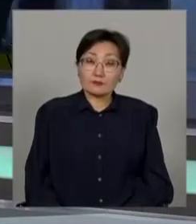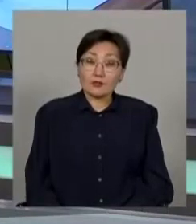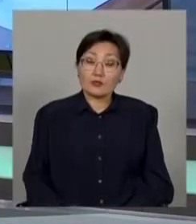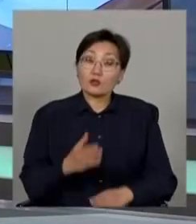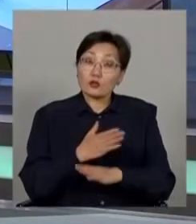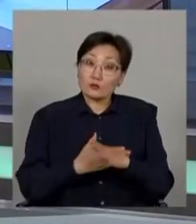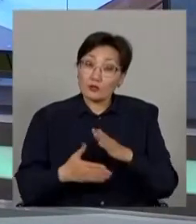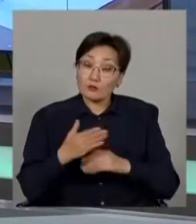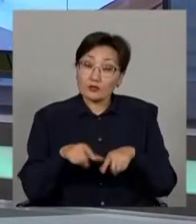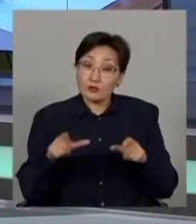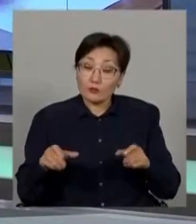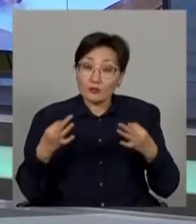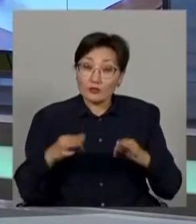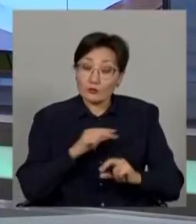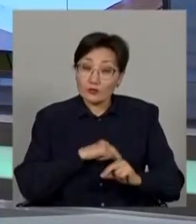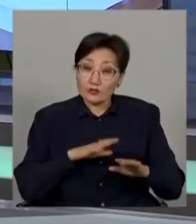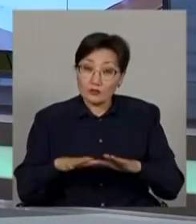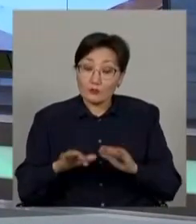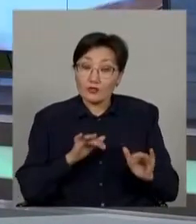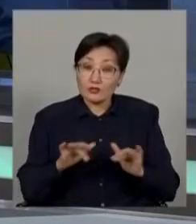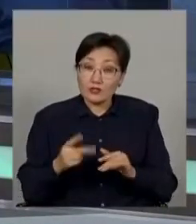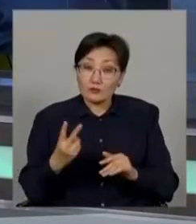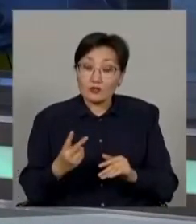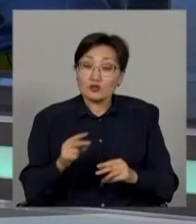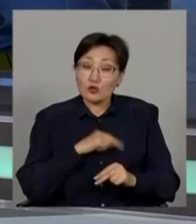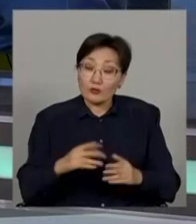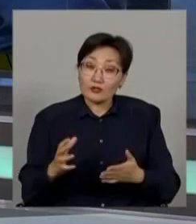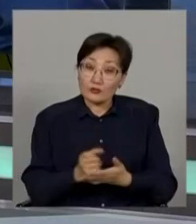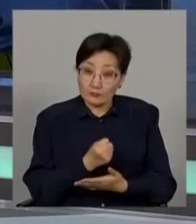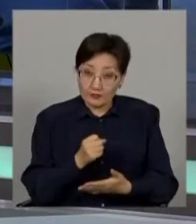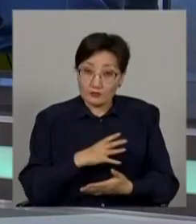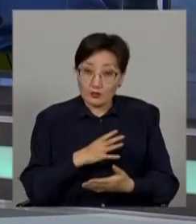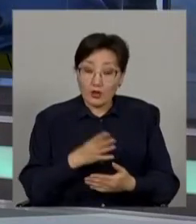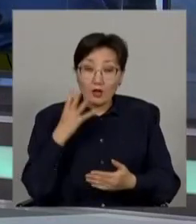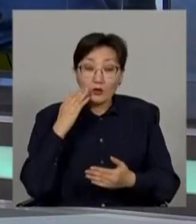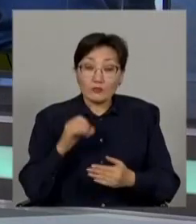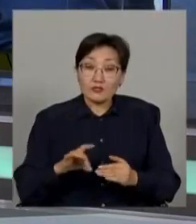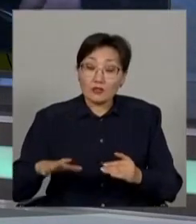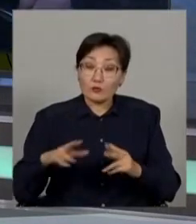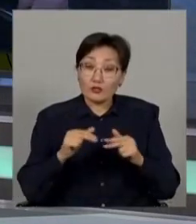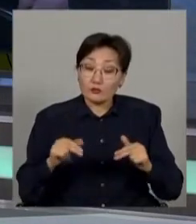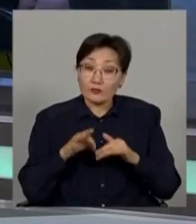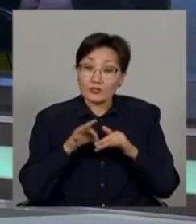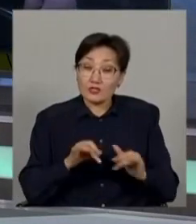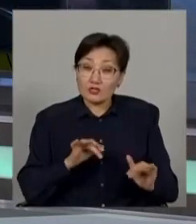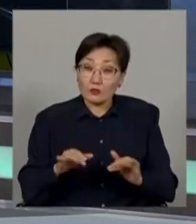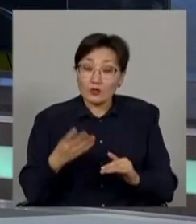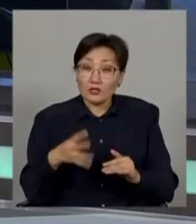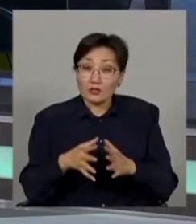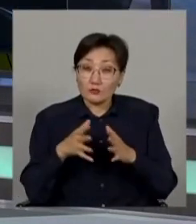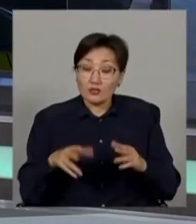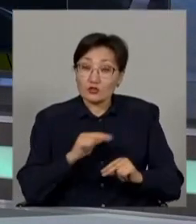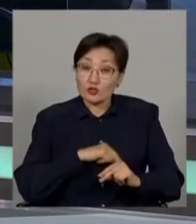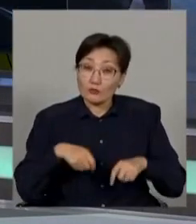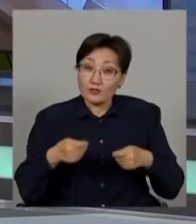Мүмкіндігі шектеулі жандар бос жұмыс орны жәрменкесінен екі қолға бір күрек тауып қайтты. Алматының Республика сарайында өткен шараға 40-тан астам